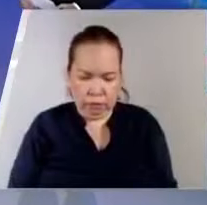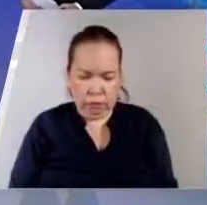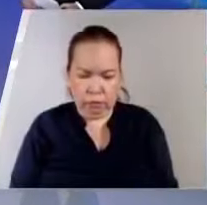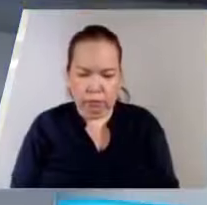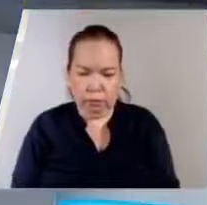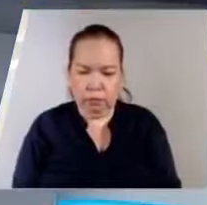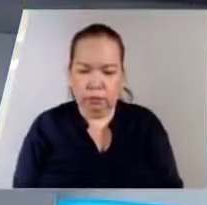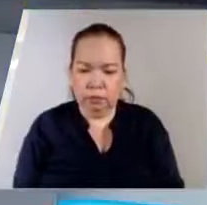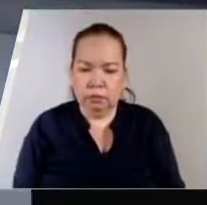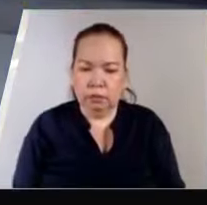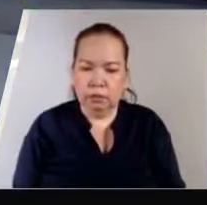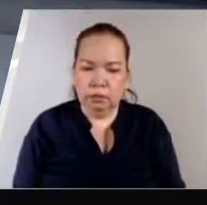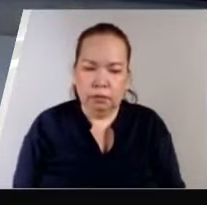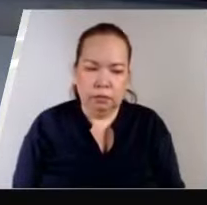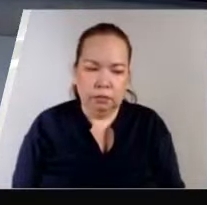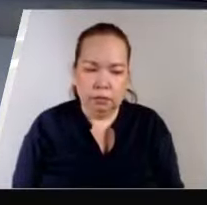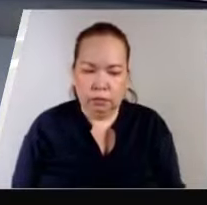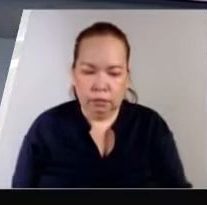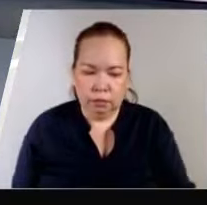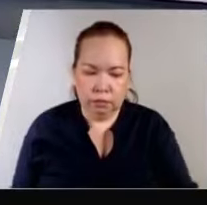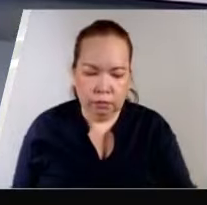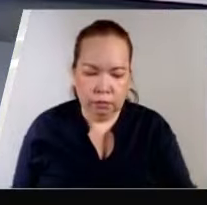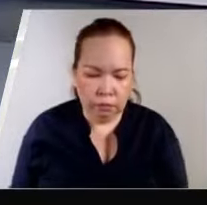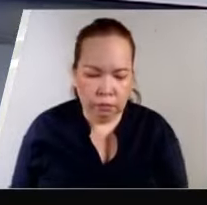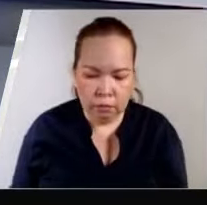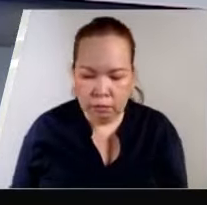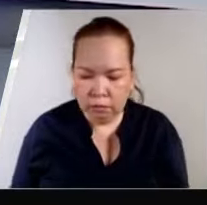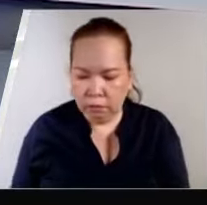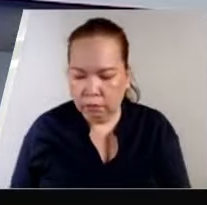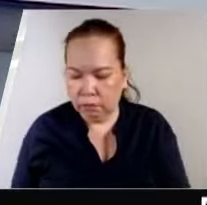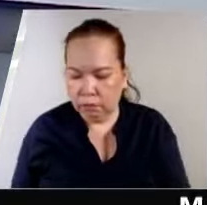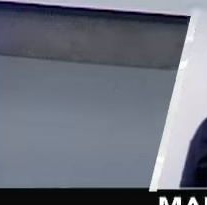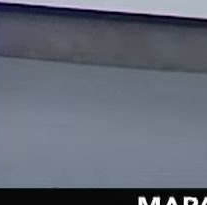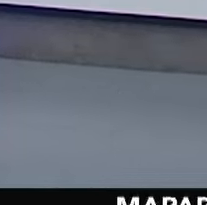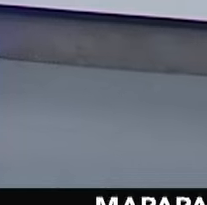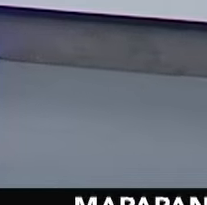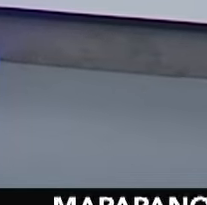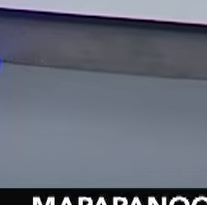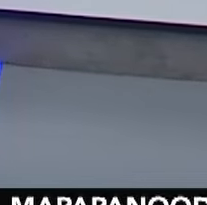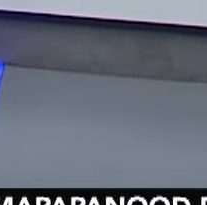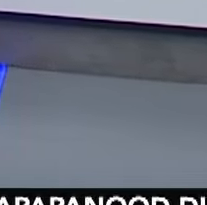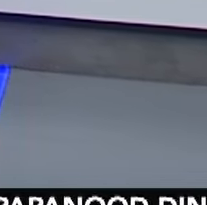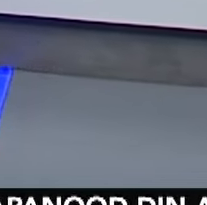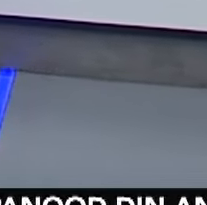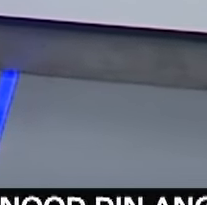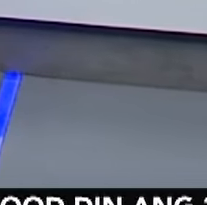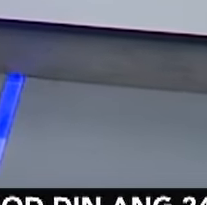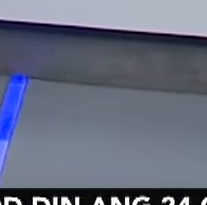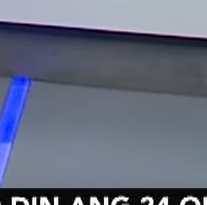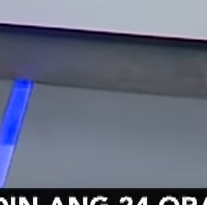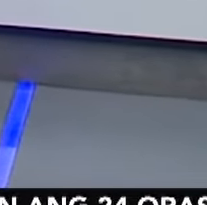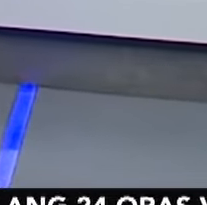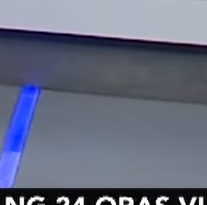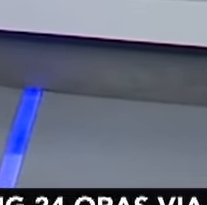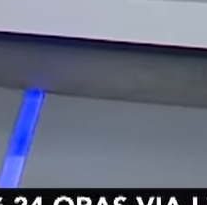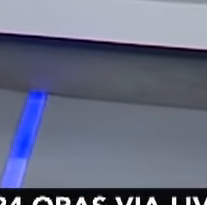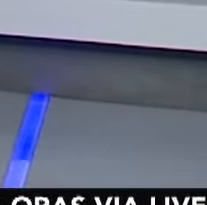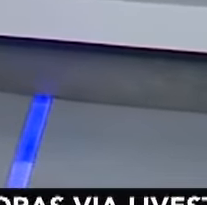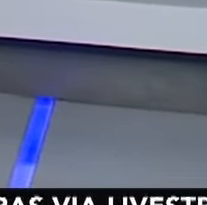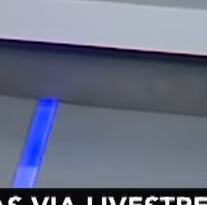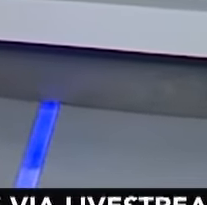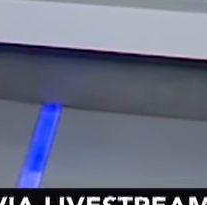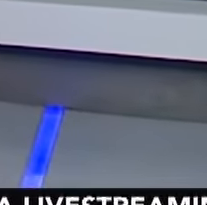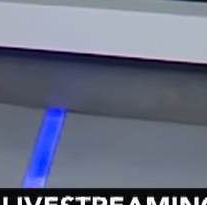Ngayong araw ng mga kaluluwa, hindi pa rin matahimik ang mga kaanak ng manakalibing sa Barangka Public Cemetery sa Marikina na ilegal